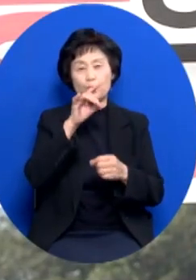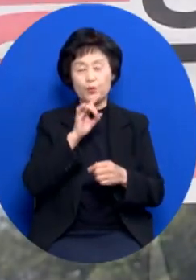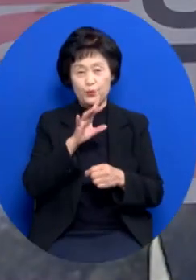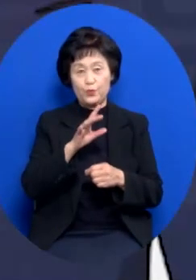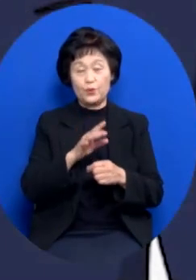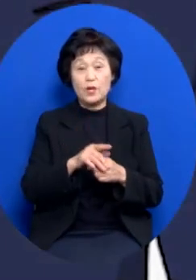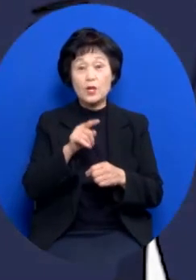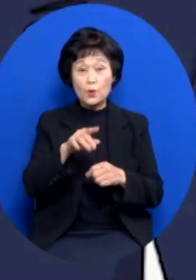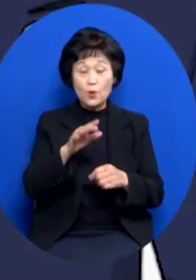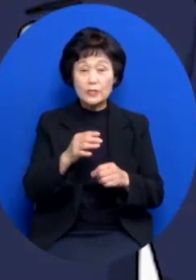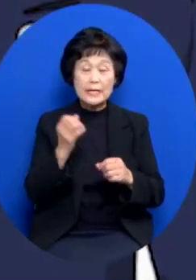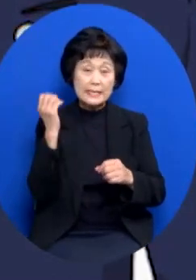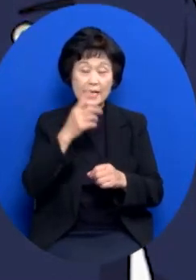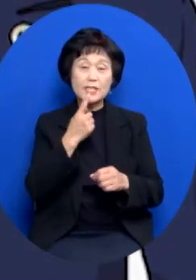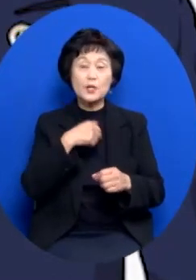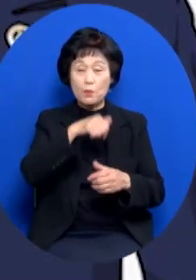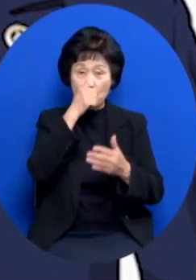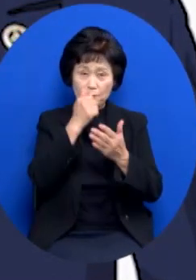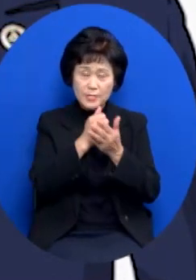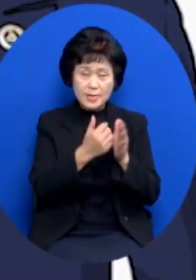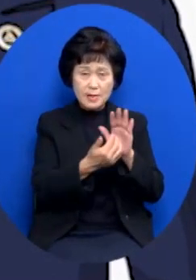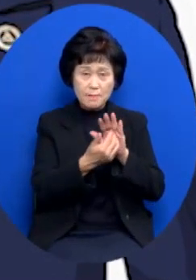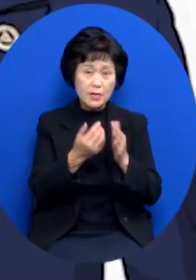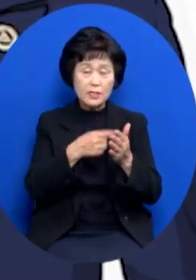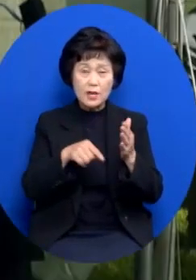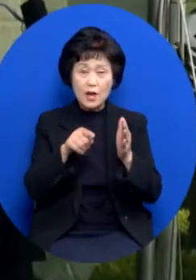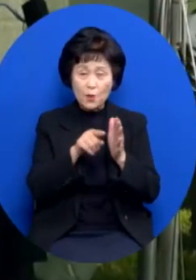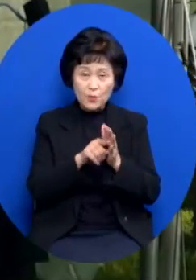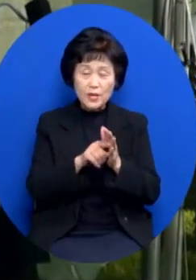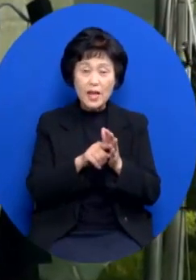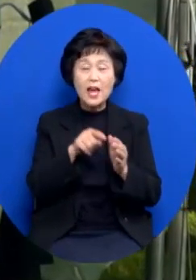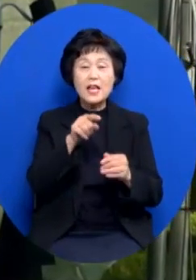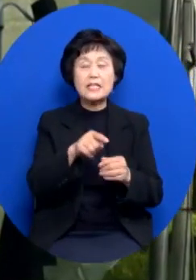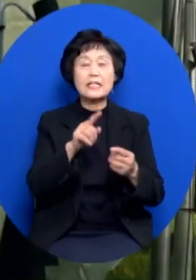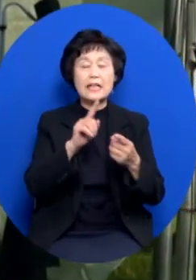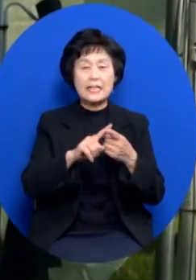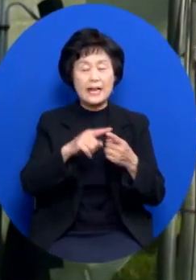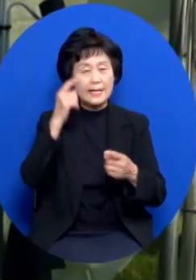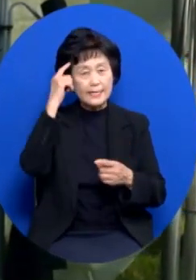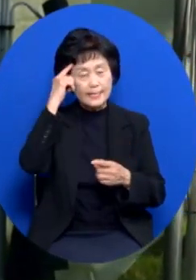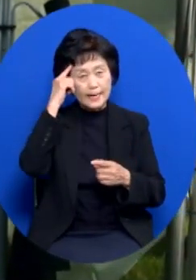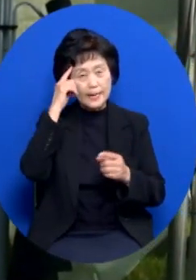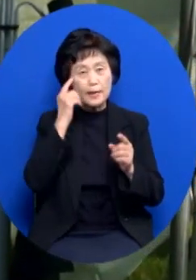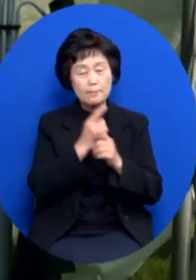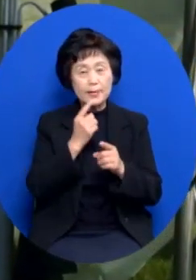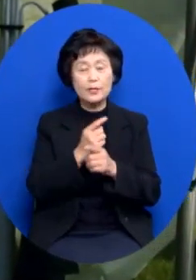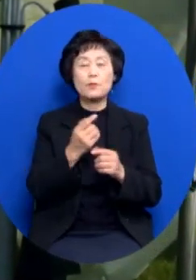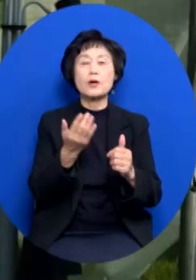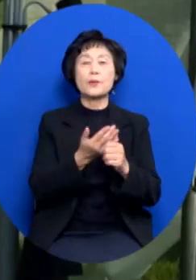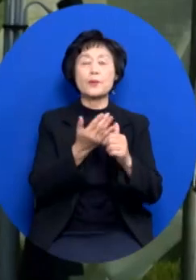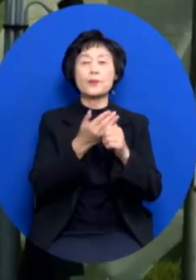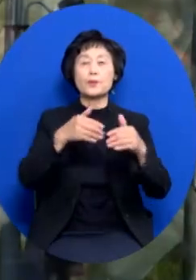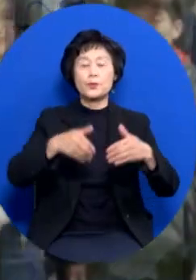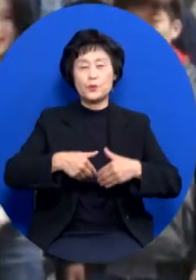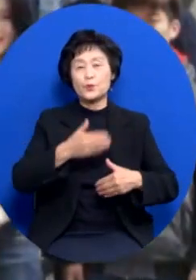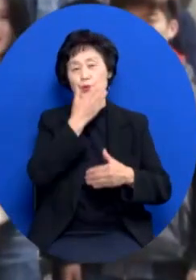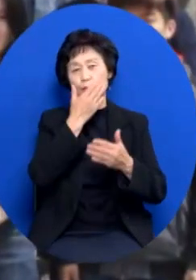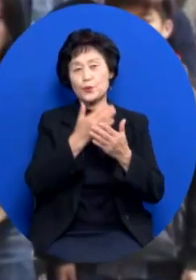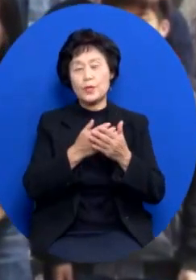실현과 재범 방지를 통한 안전사회 구현을 위해 교정에 대한 인식 개선과 다음 세대 양성이 중요하다고